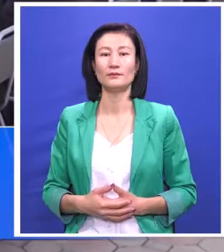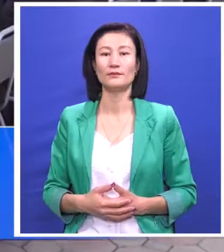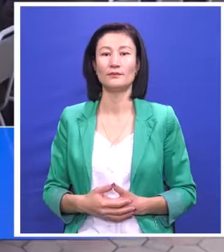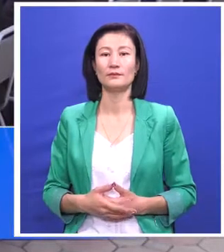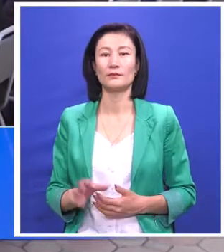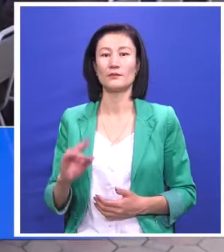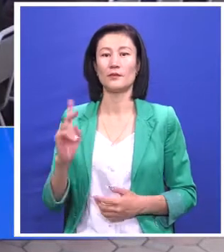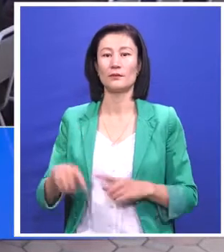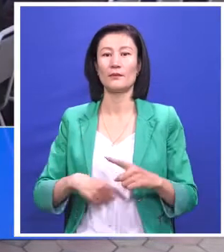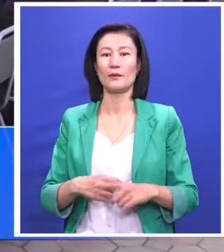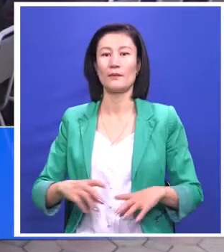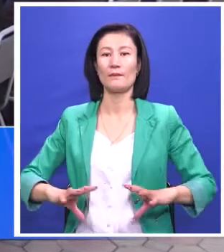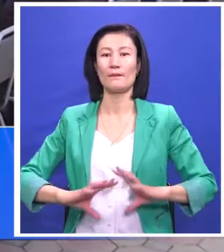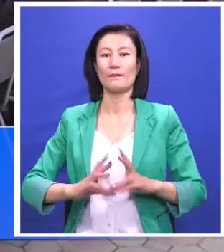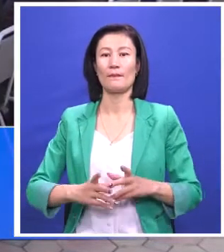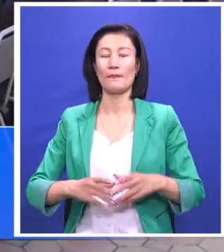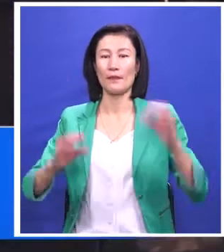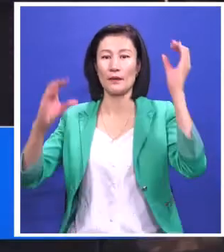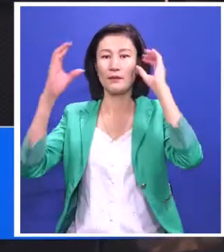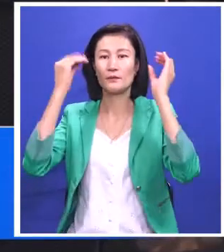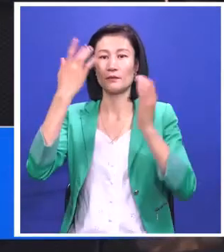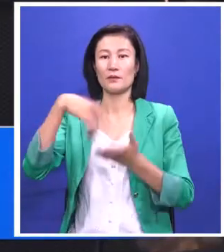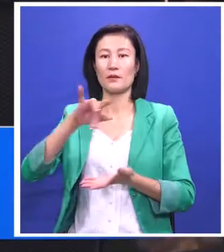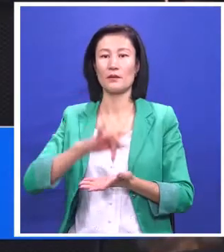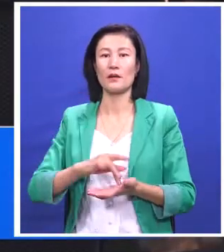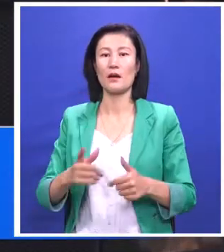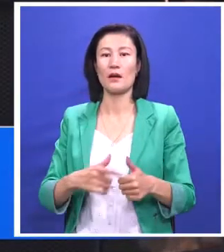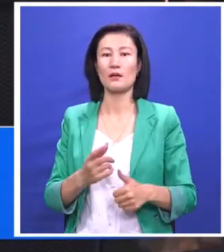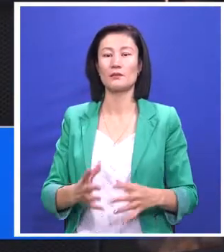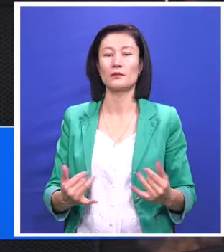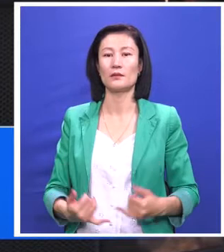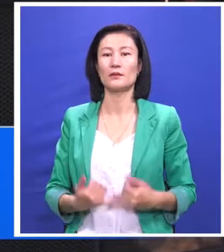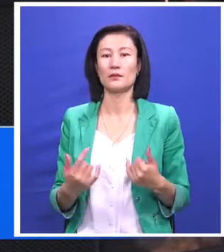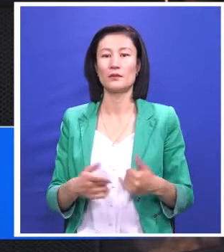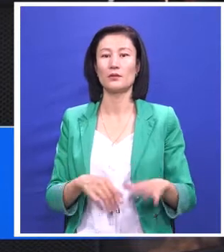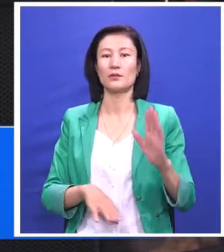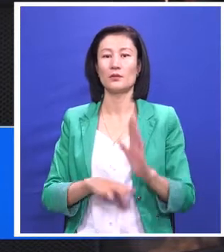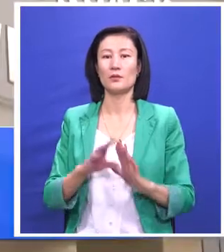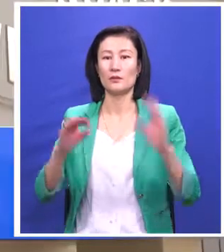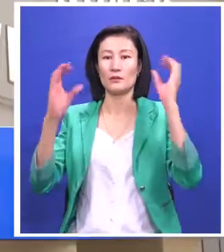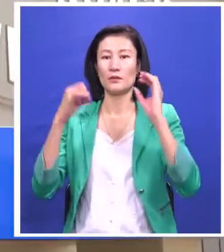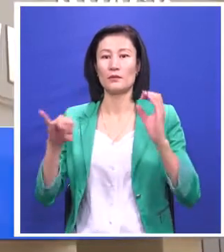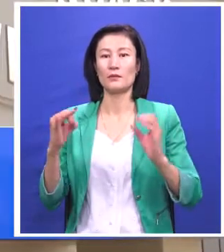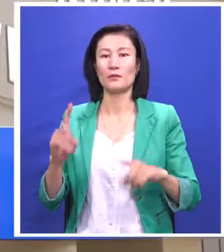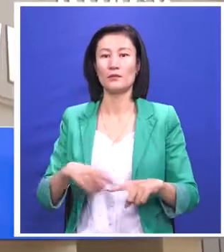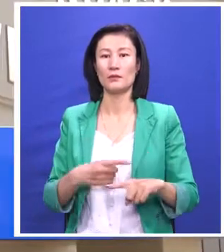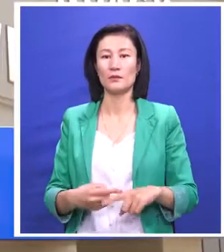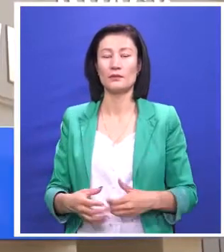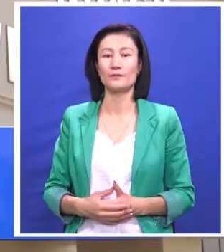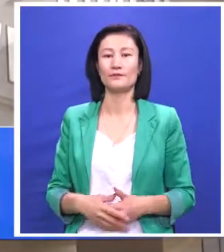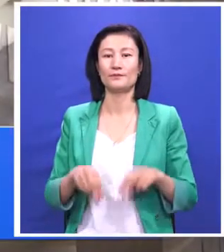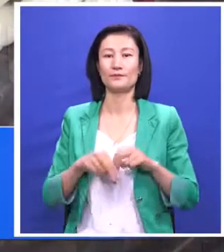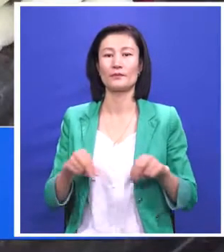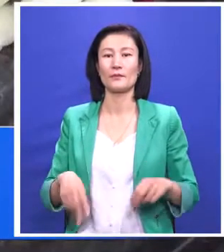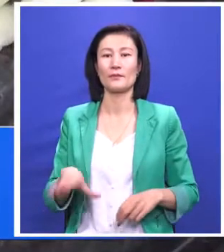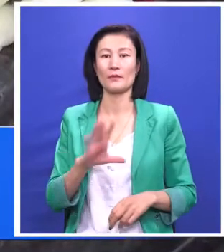Абдымұса Қуатбеков атындағы Халықтар достық университеті Шымкент қаласында аты ілтипатпен аталатын жоғары оқу орындарының бірі. Осы жоғары оқу орнының